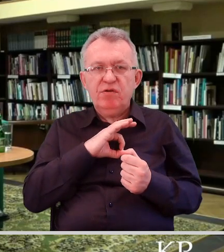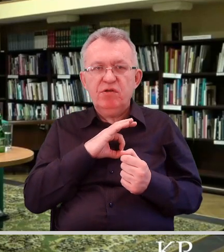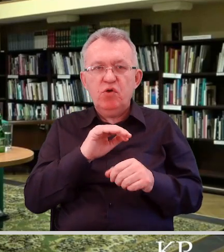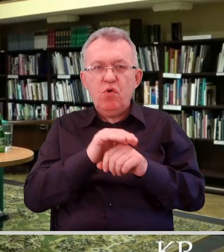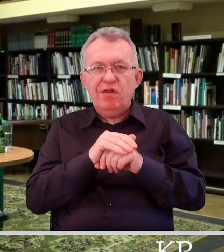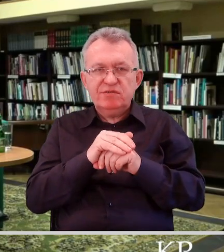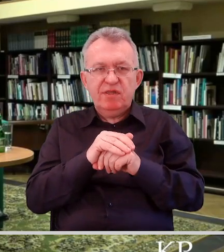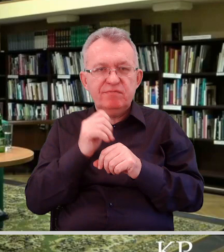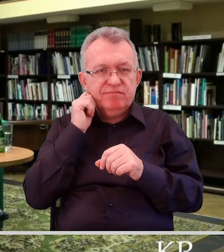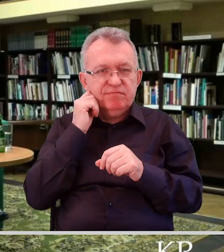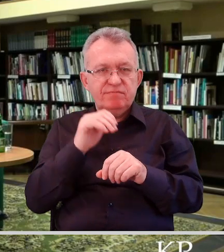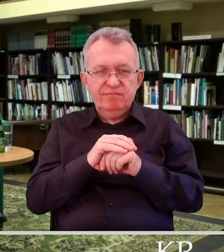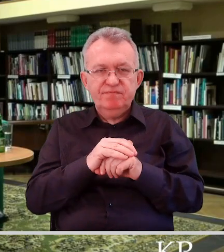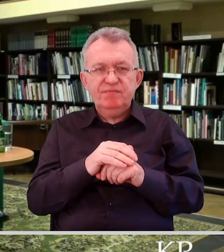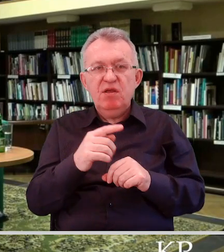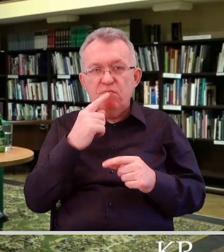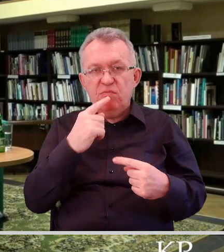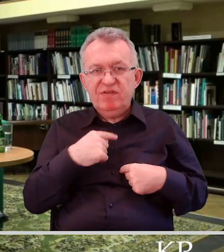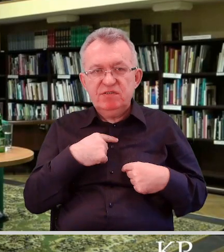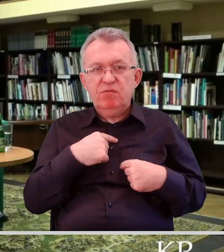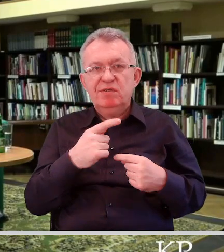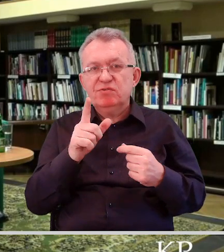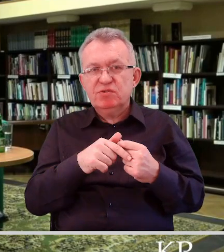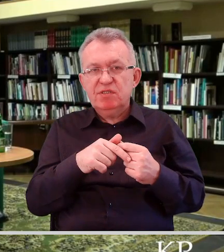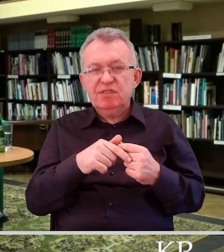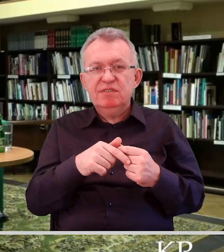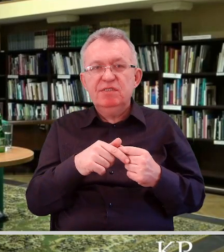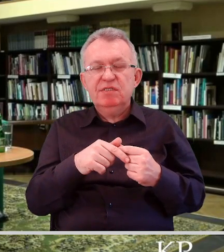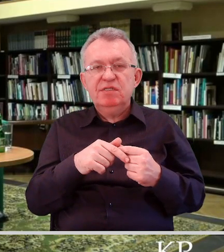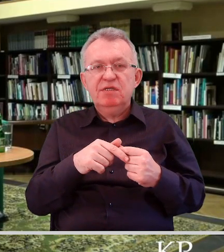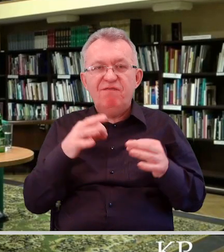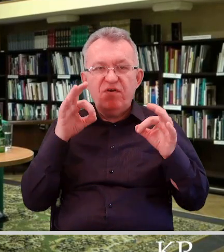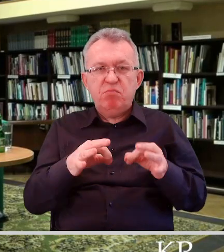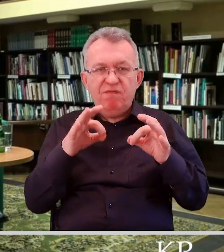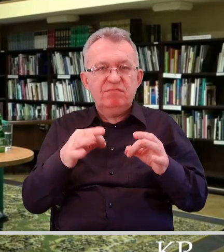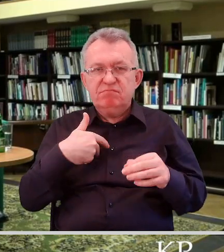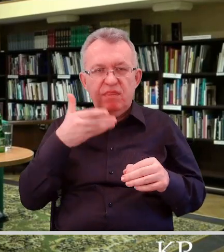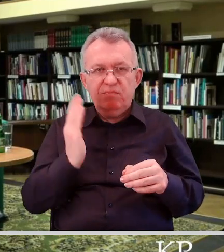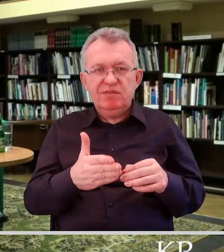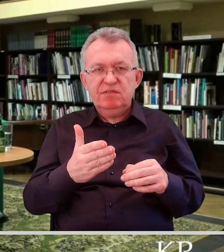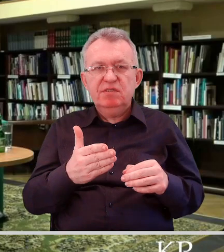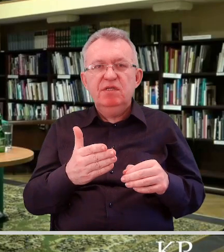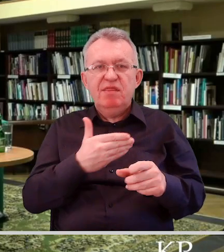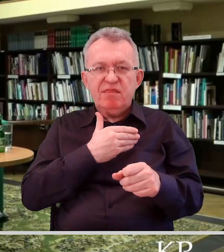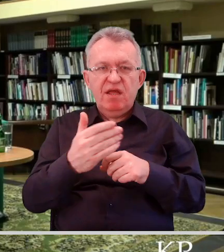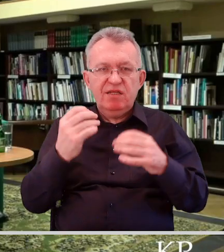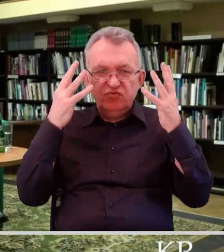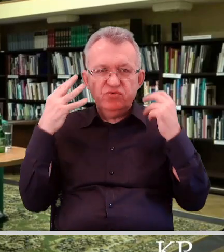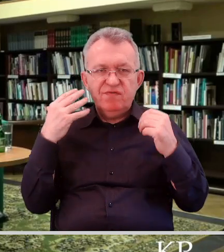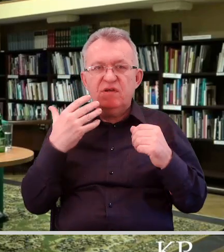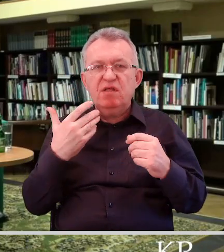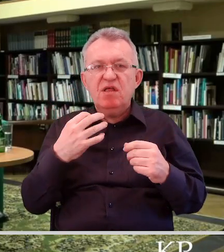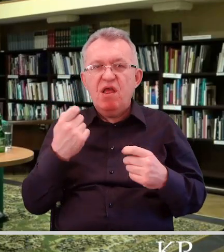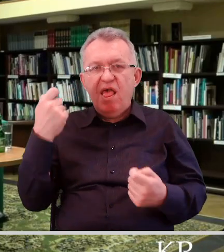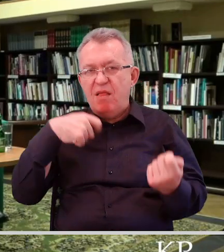bardzo koleżanek powiedziała mi, że w pewnym momencie, że przestaje farbować włosy, decyduje się już na siwiznę, bo ma dosyć